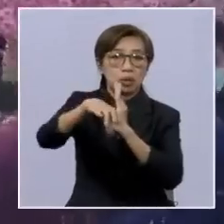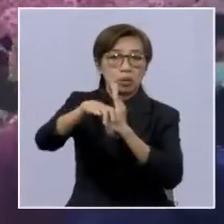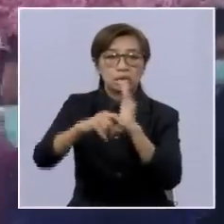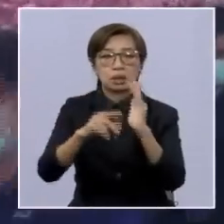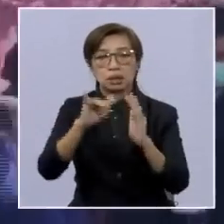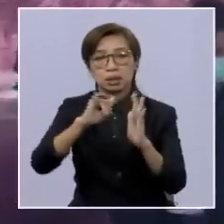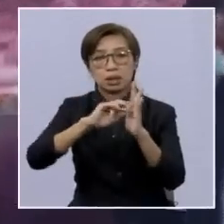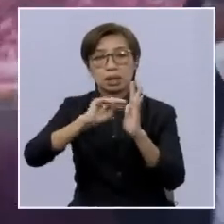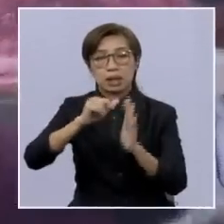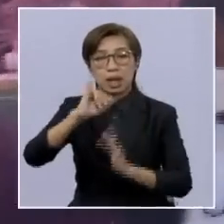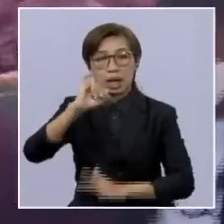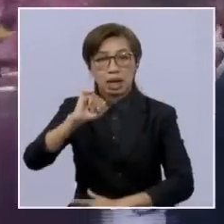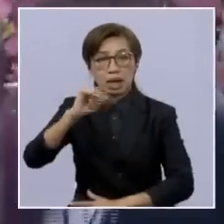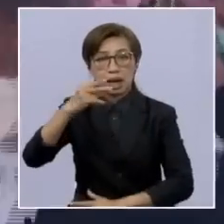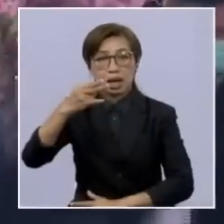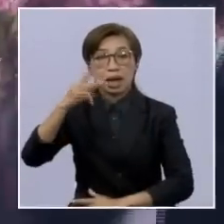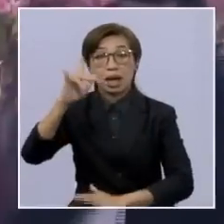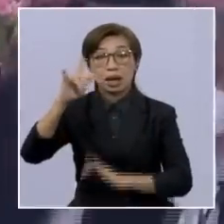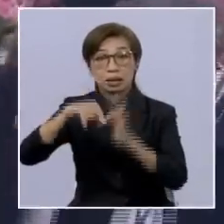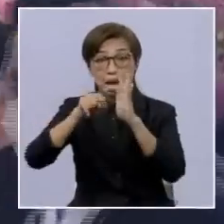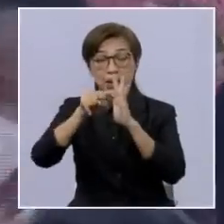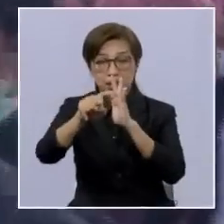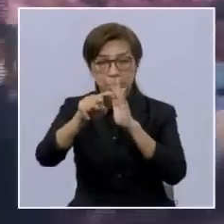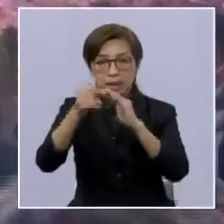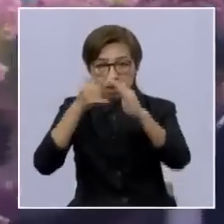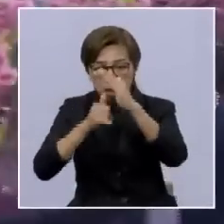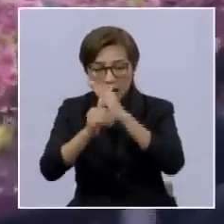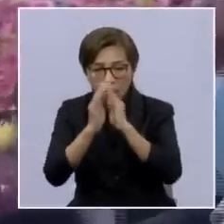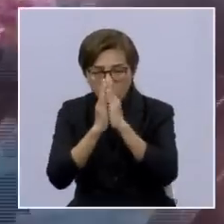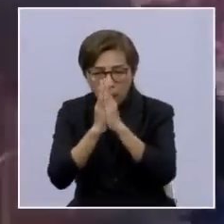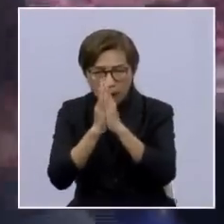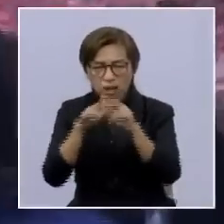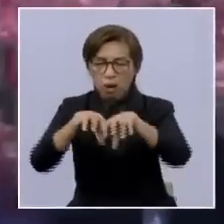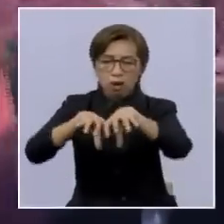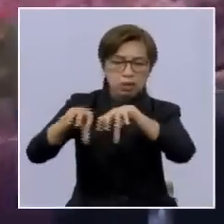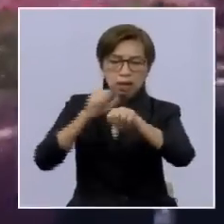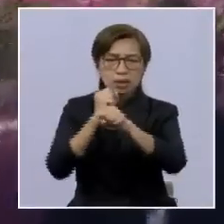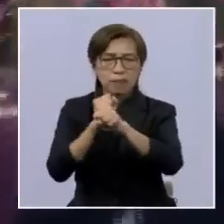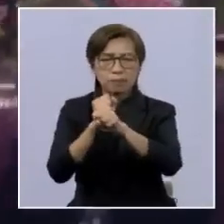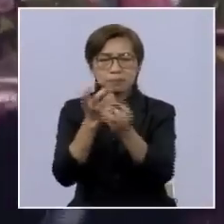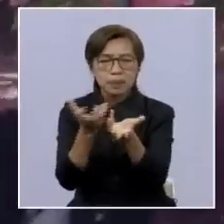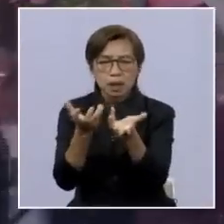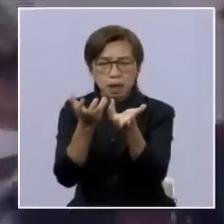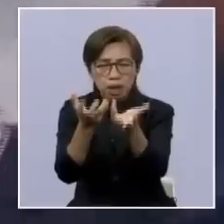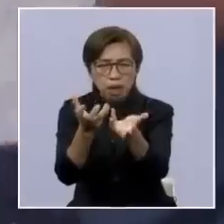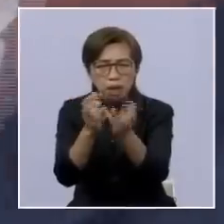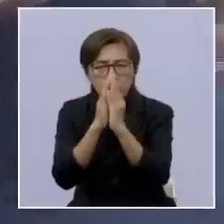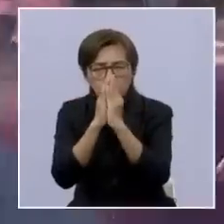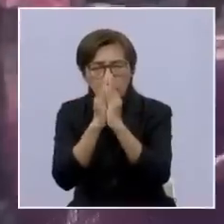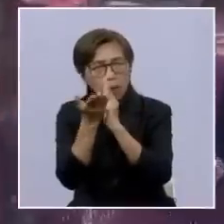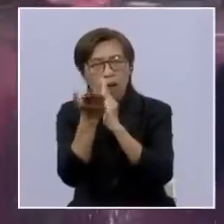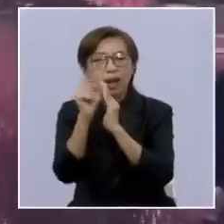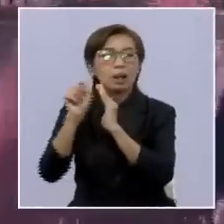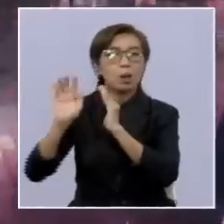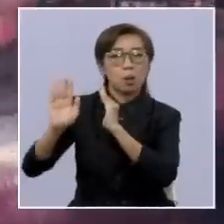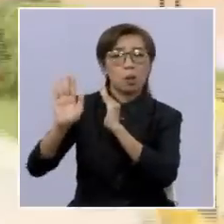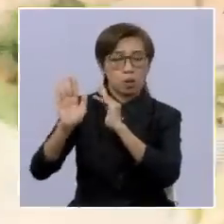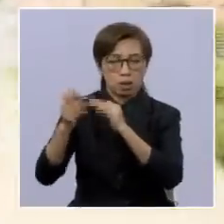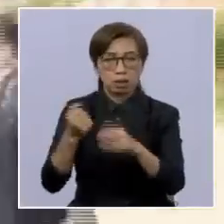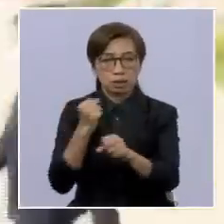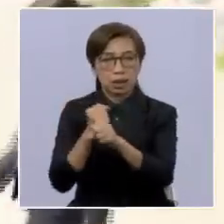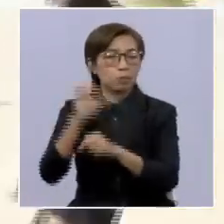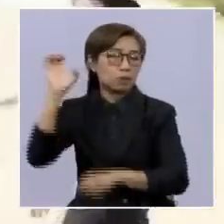ใหญ ่ แล้วปรากฏว่าก็มีการไปทำพิธีอะค่ะตามความเชื่อก็เรียกง่ายๆก็คือไปมูเตลูประมาณนี้นะคะ